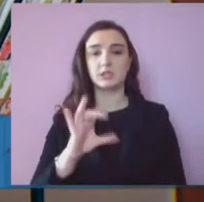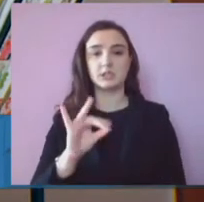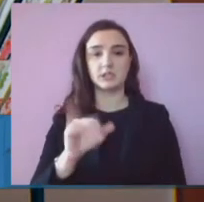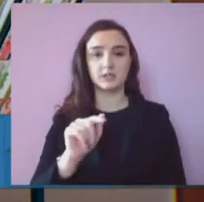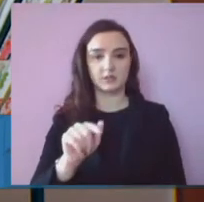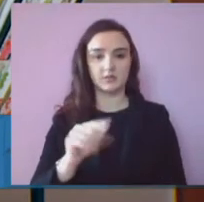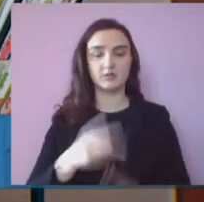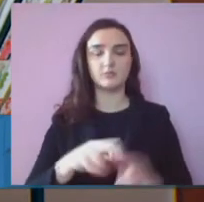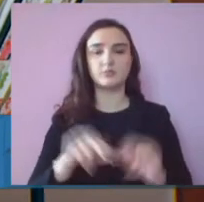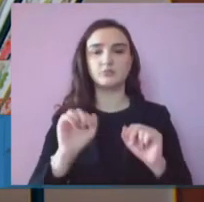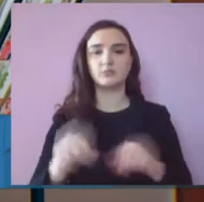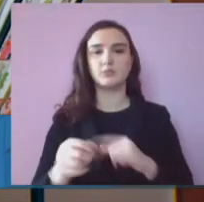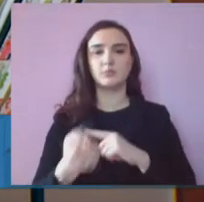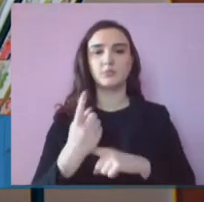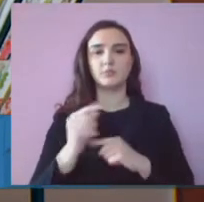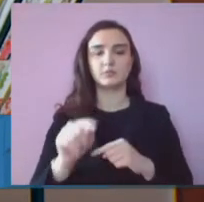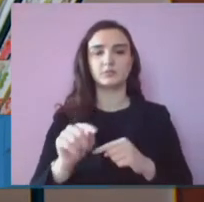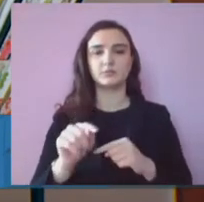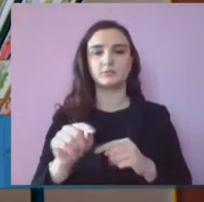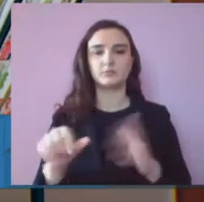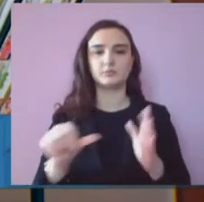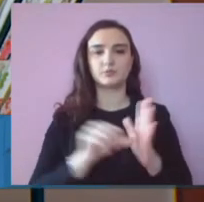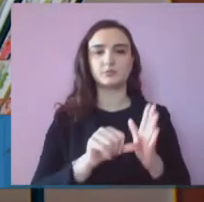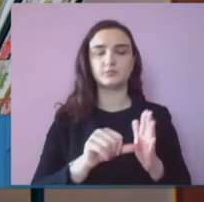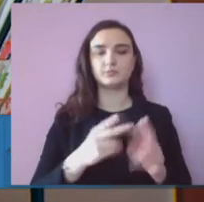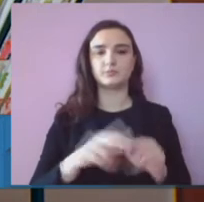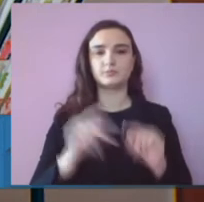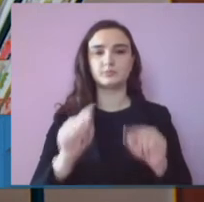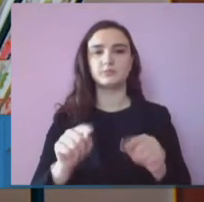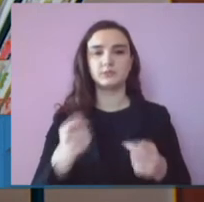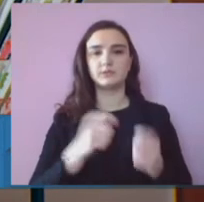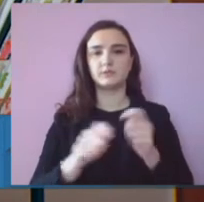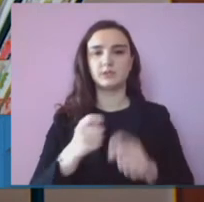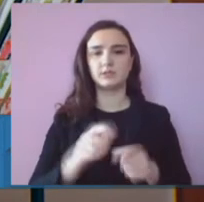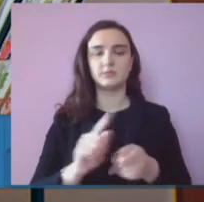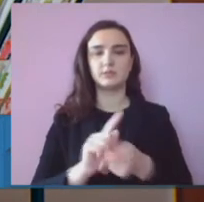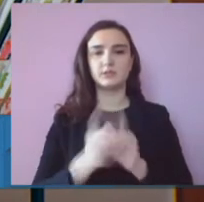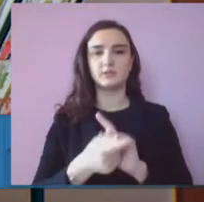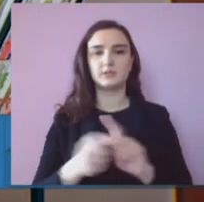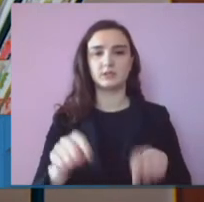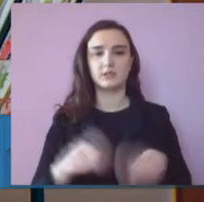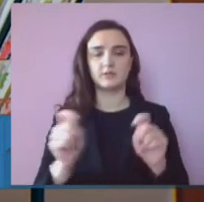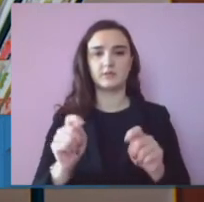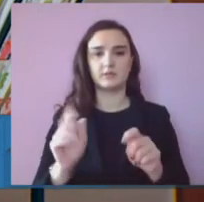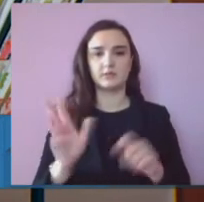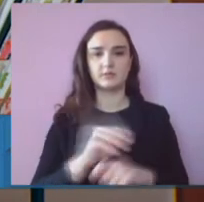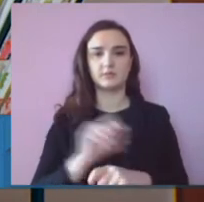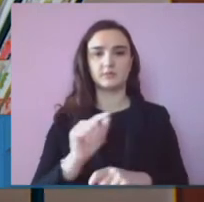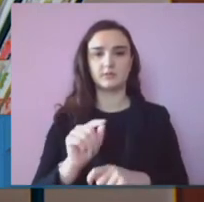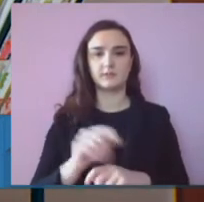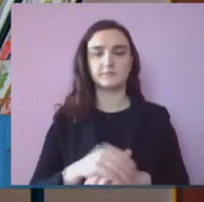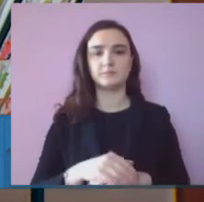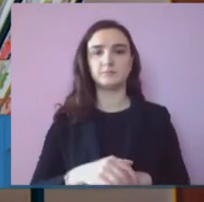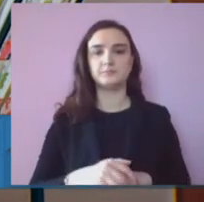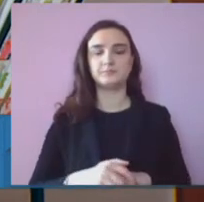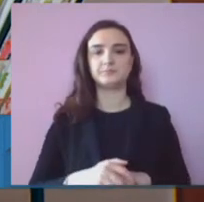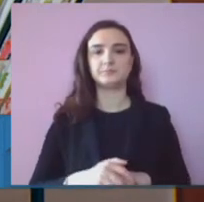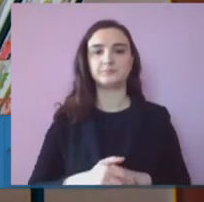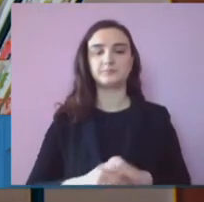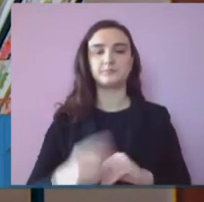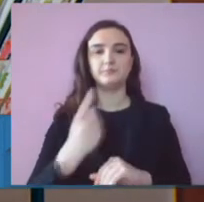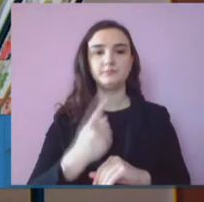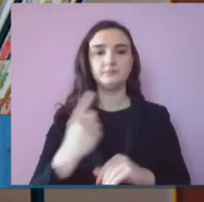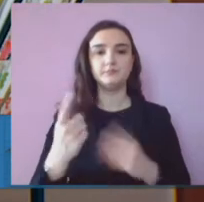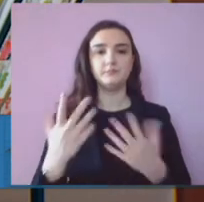აღმოჩნდეს მაპროვოცირებელი აი ამ ნივთიერებათა ცვლის დარღვევის თვალსაზრისით, რომელიც ერთ-ერთი გამოხატულება